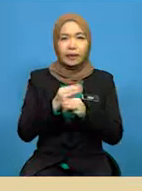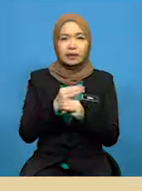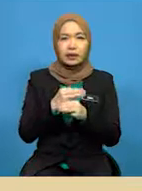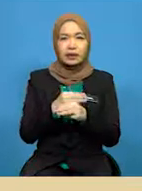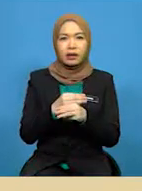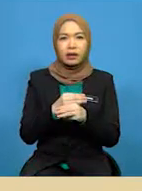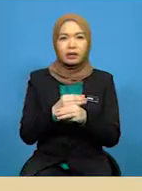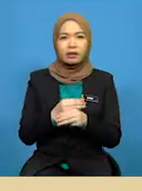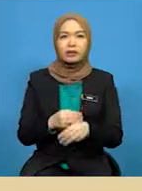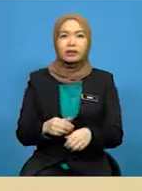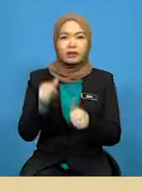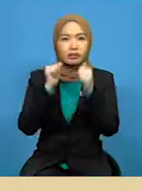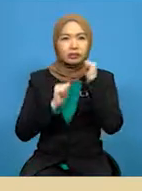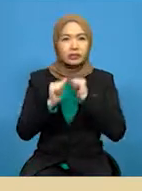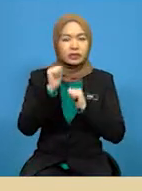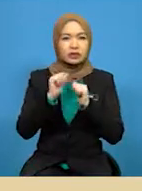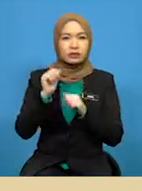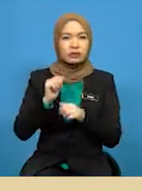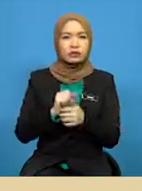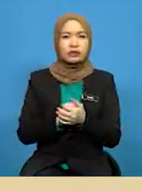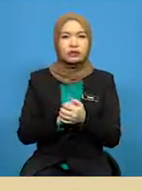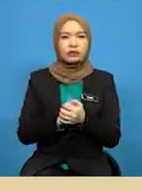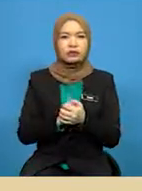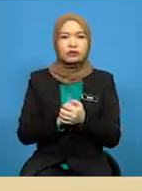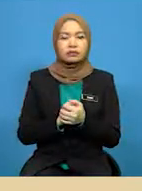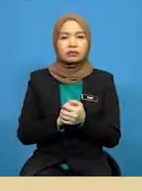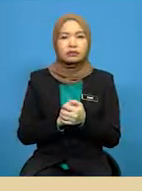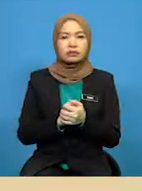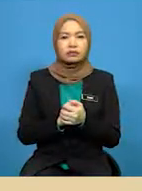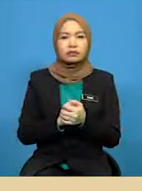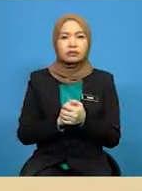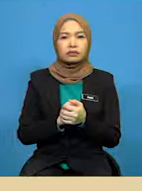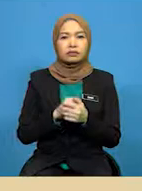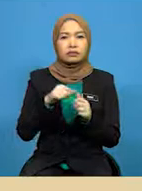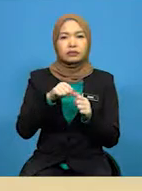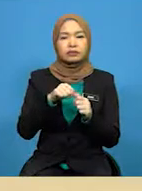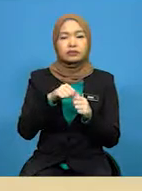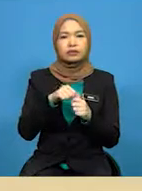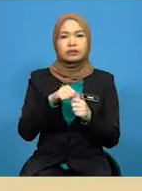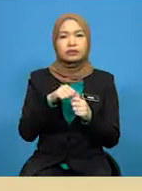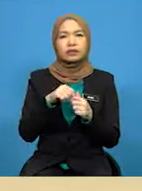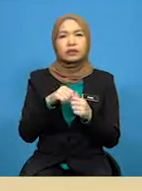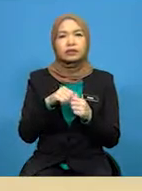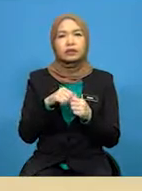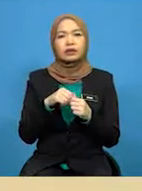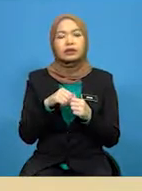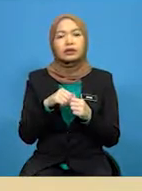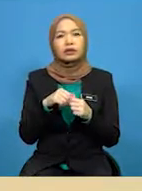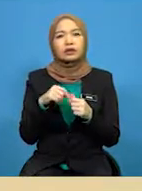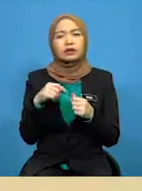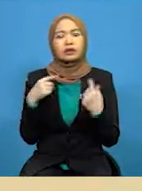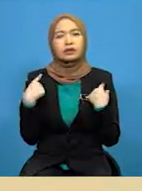tekanan hidup ya menyebabkan masalah sosial semakin meningkat. Masyarakat yang hilang pekerjaan tadi terpaksa